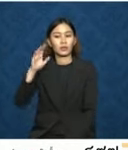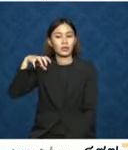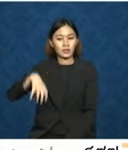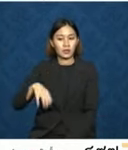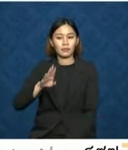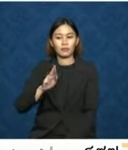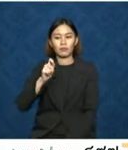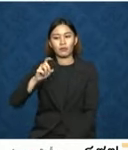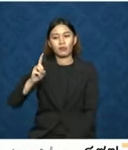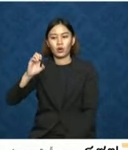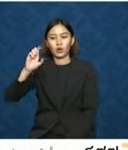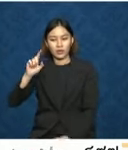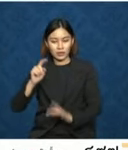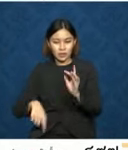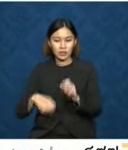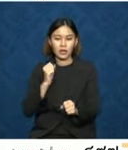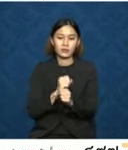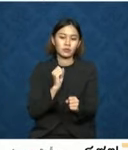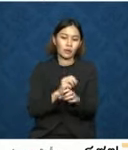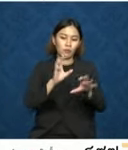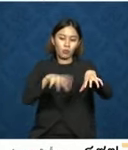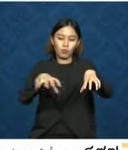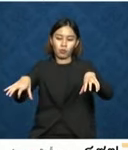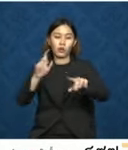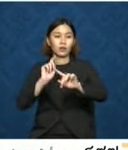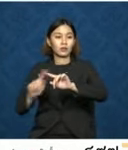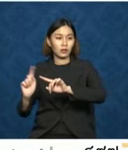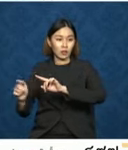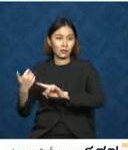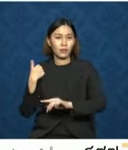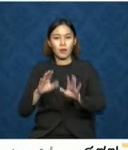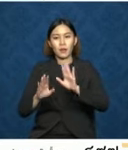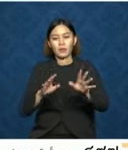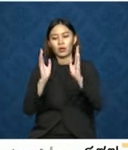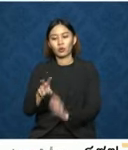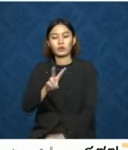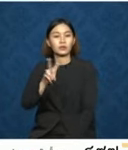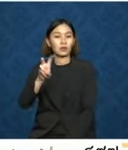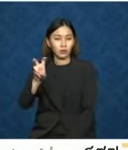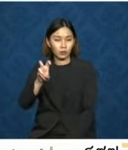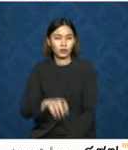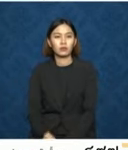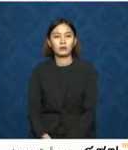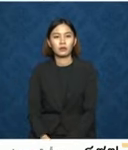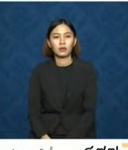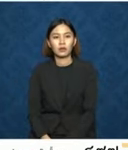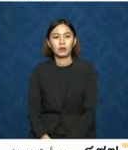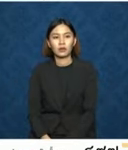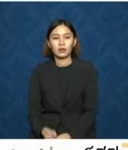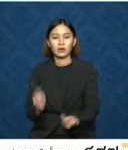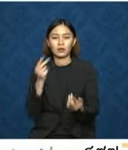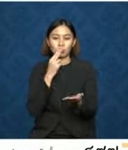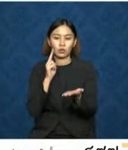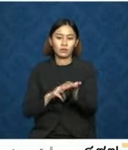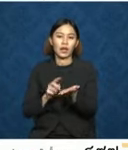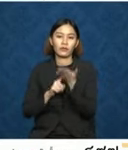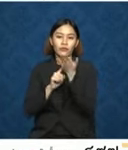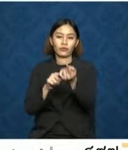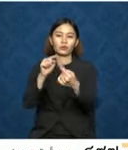บริษัทแอลฟ่าสินิบริษัท AMCสินิจำกัดประมาณ 200คนนะครับเดินทางไปยื่นหนังสือกับ